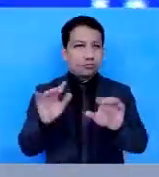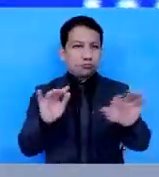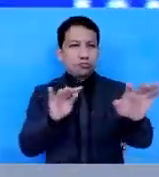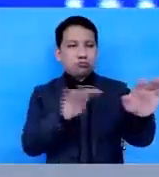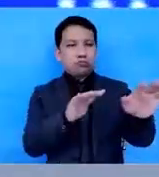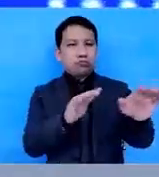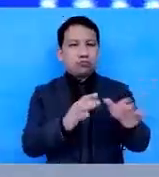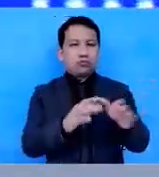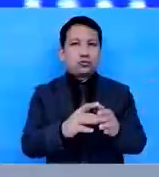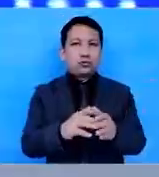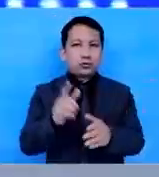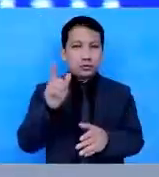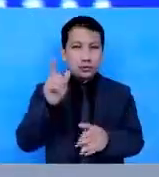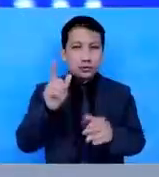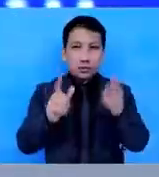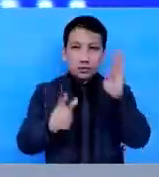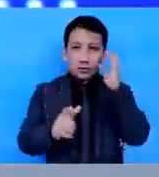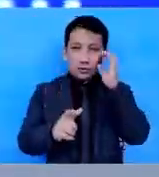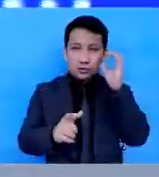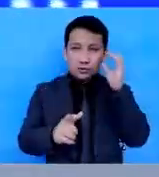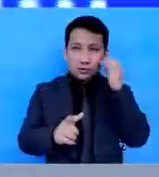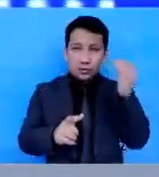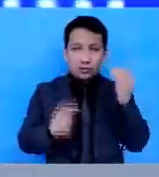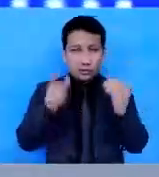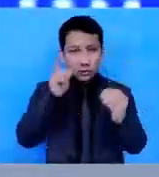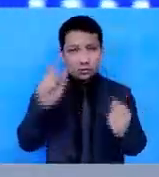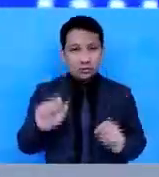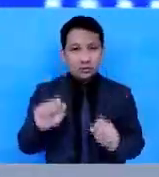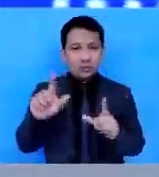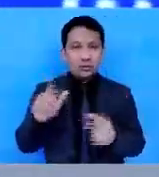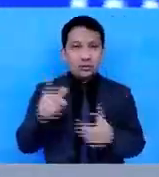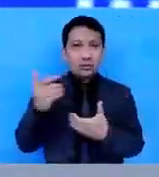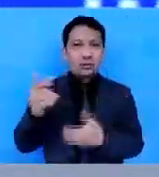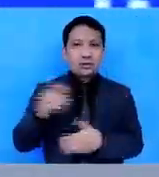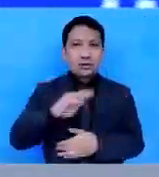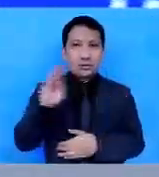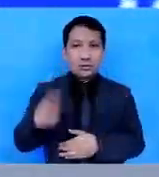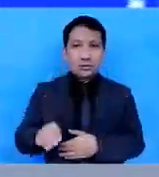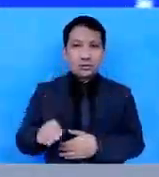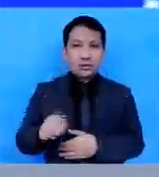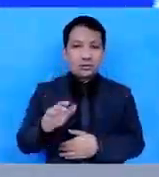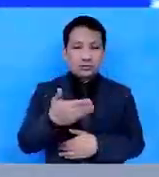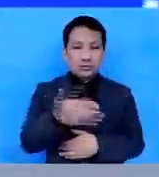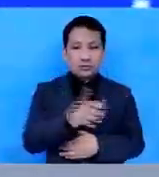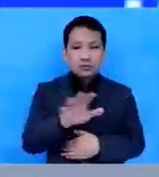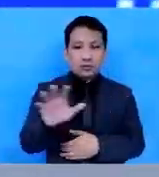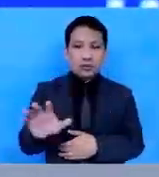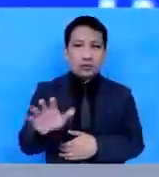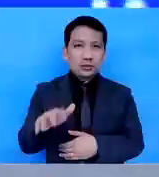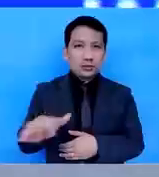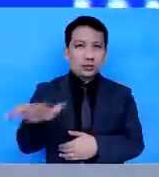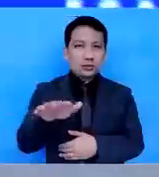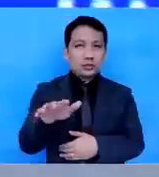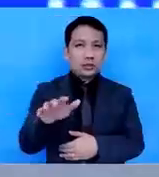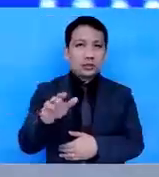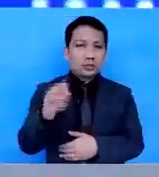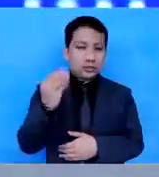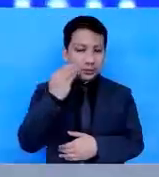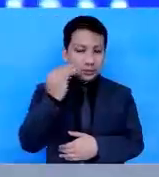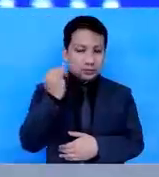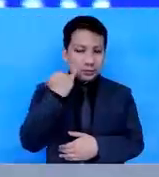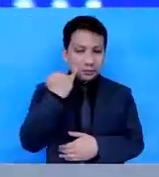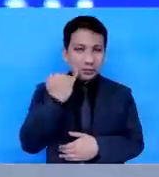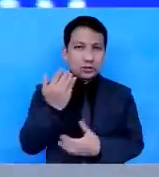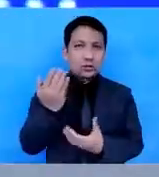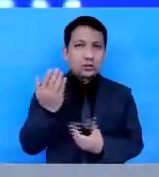Lovie Poe. At live mula po sa Maynila, nasa frontline ng balitang yan, si MJ Marfori.